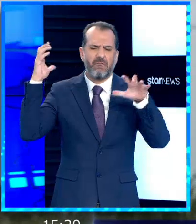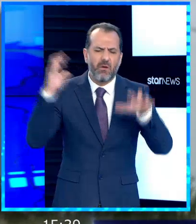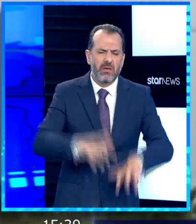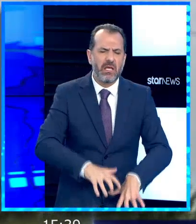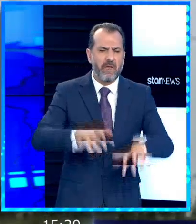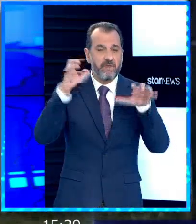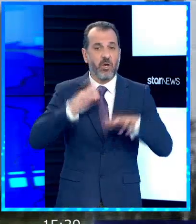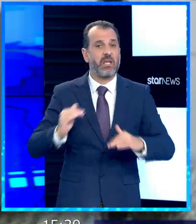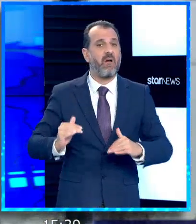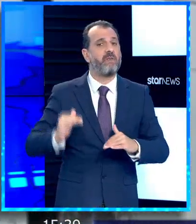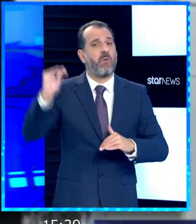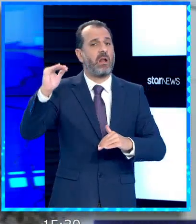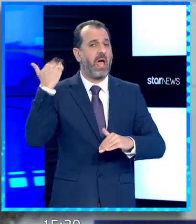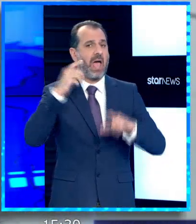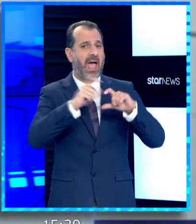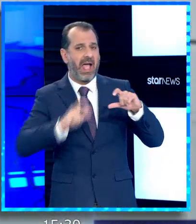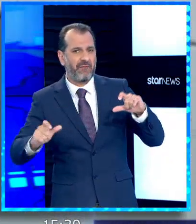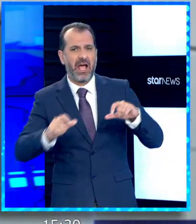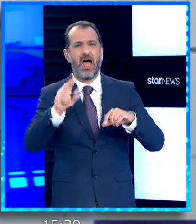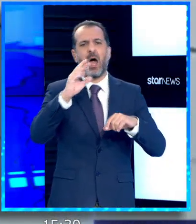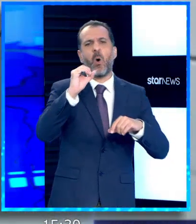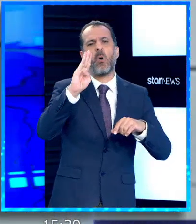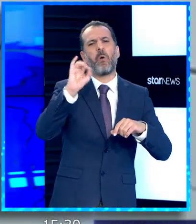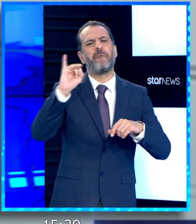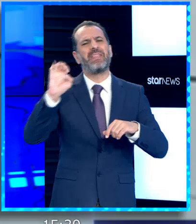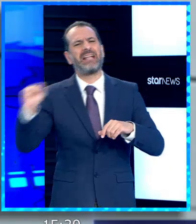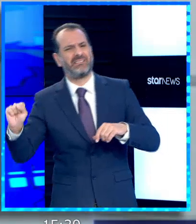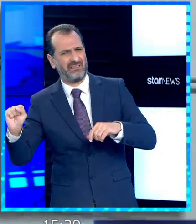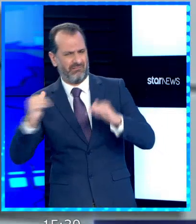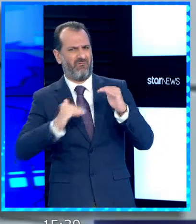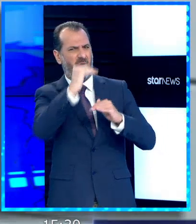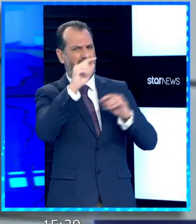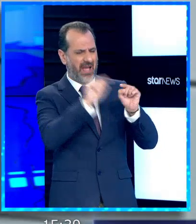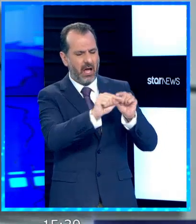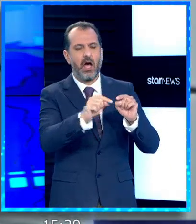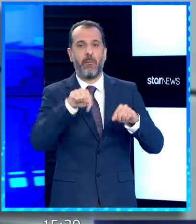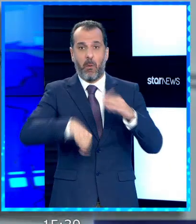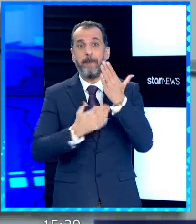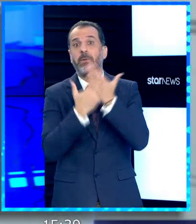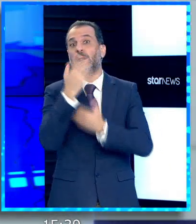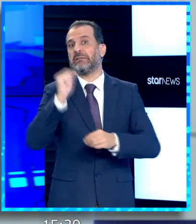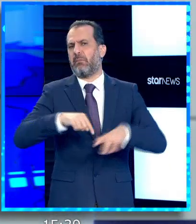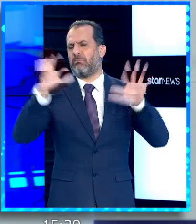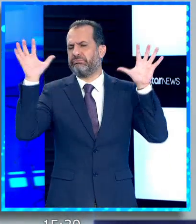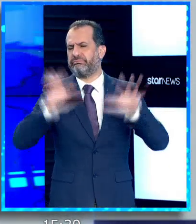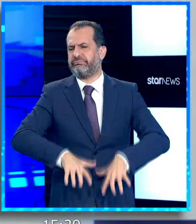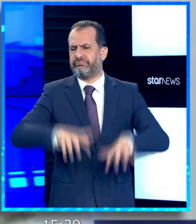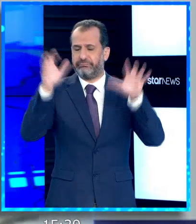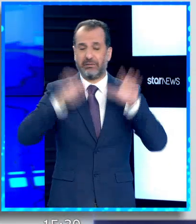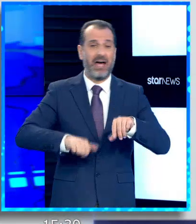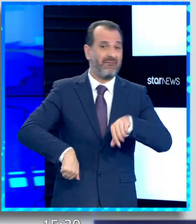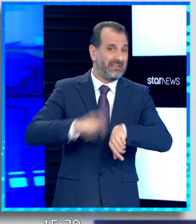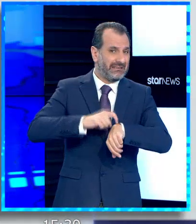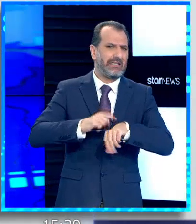στην Βόρεια Εύβοια και πιο συγκεκριμένα στις Ροβιές που βρισκόμασταν εμείς από το πρωί. Αυτή τη στιγμή η βροχόπτωση